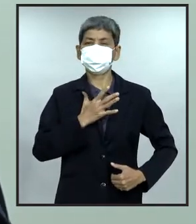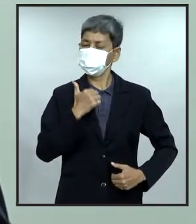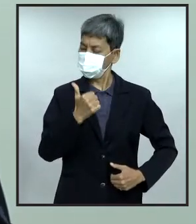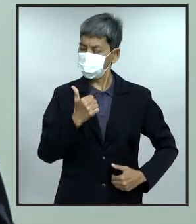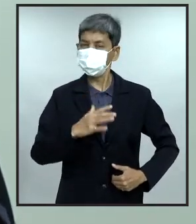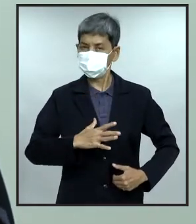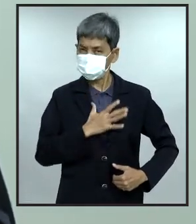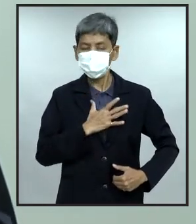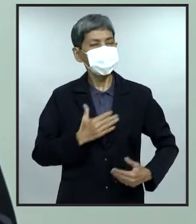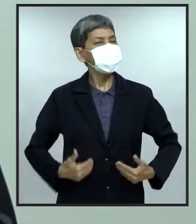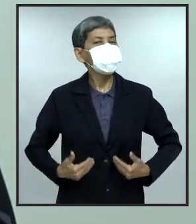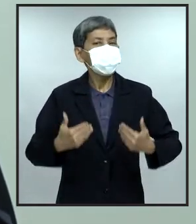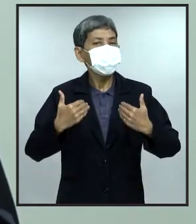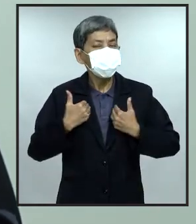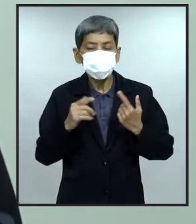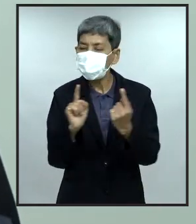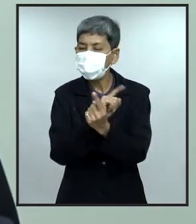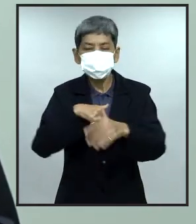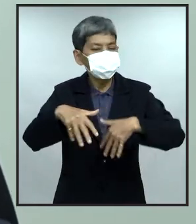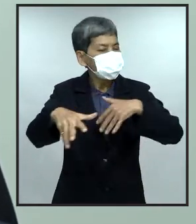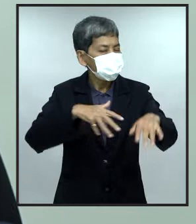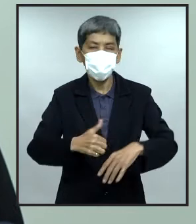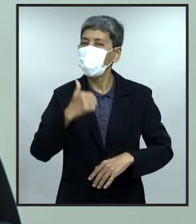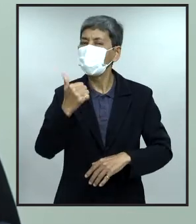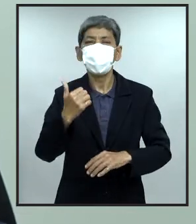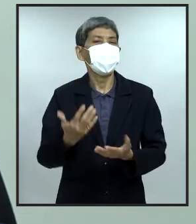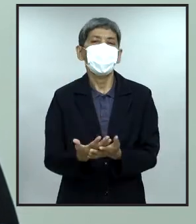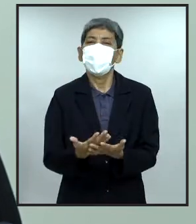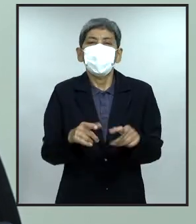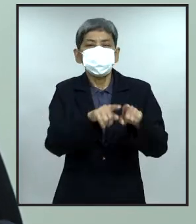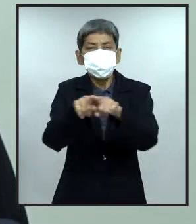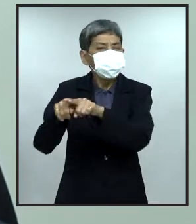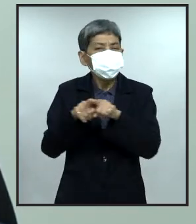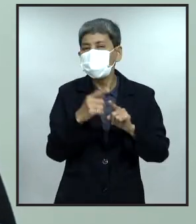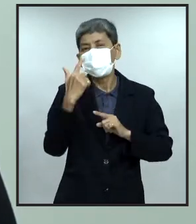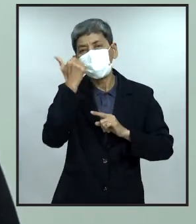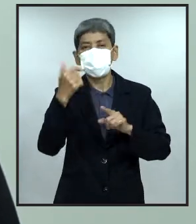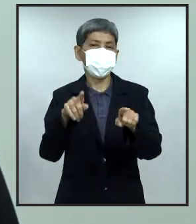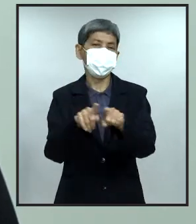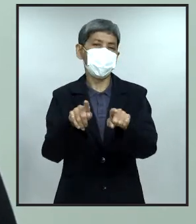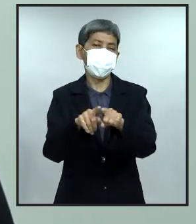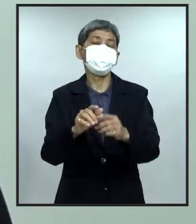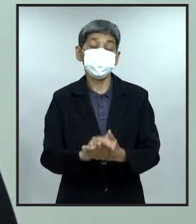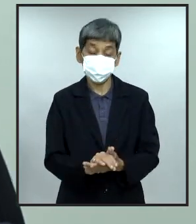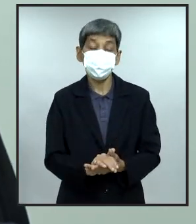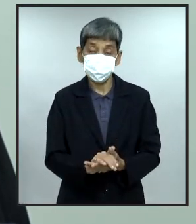ที่จะดำรงชีวิตในสังคมได้เหมือนกับคนธรรมดานะครับ